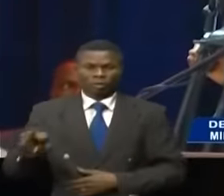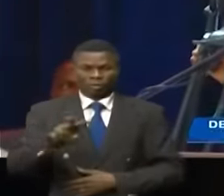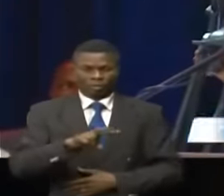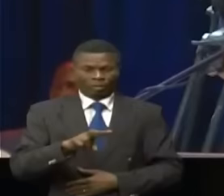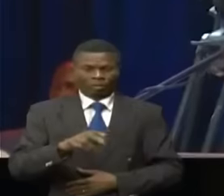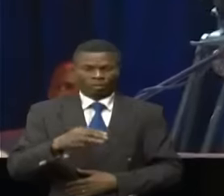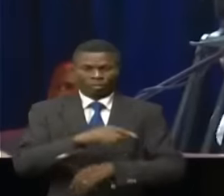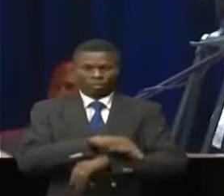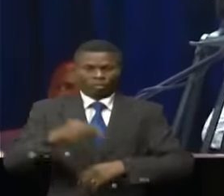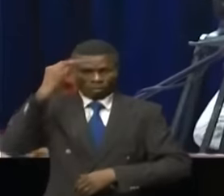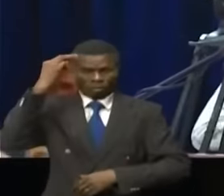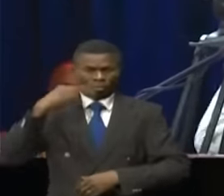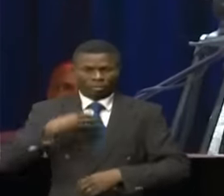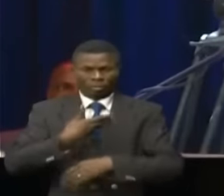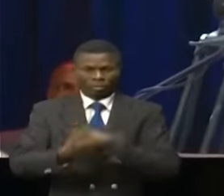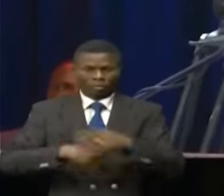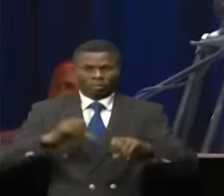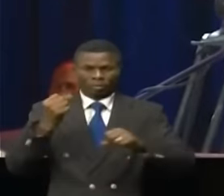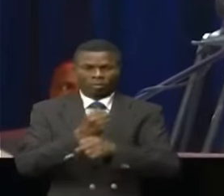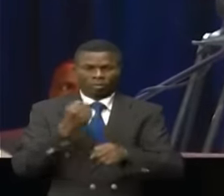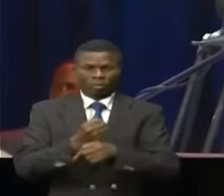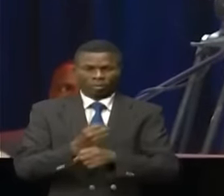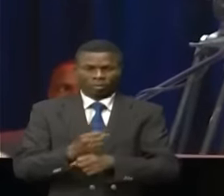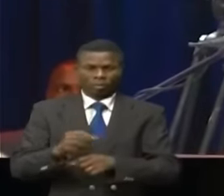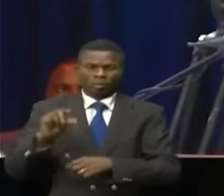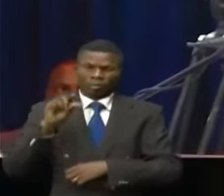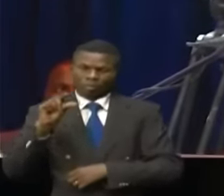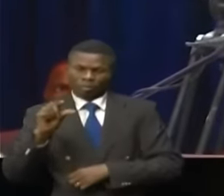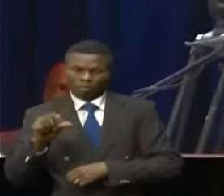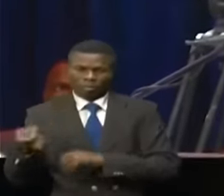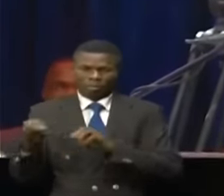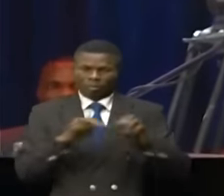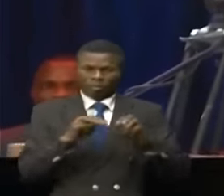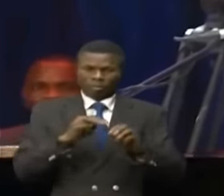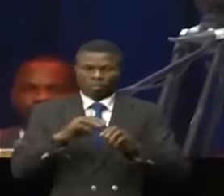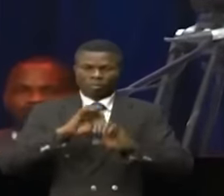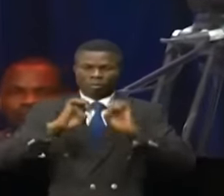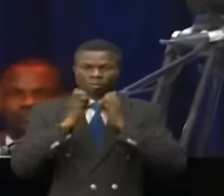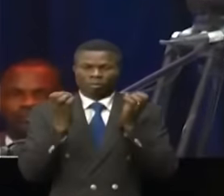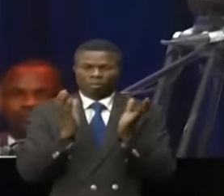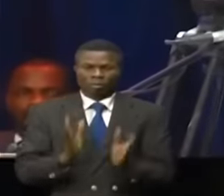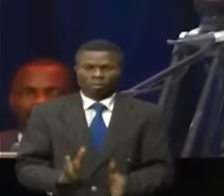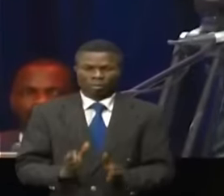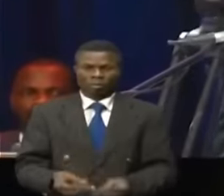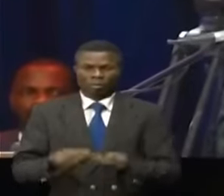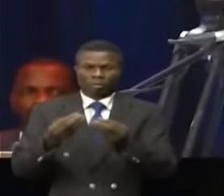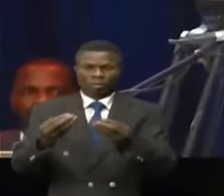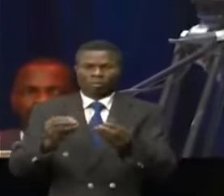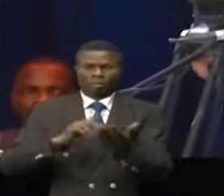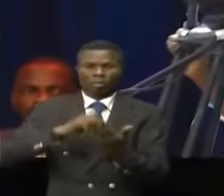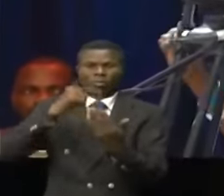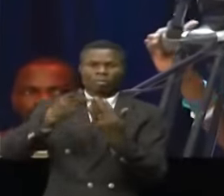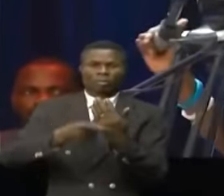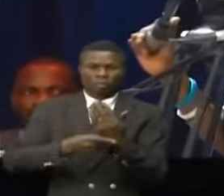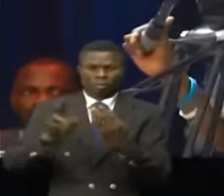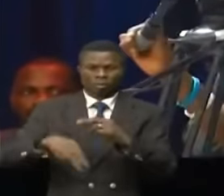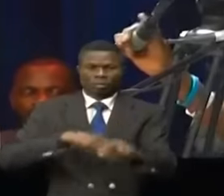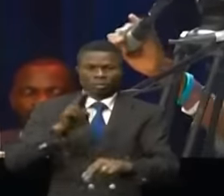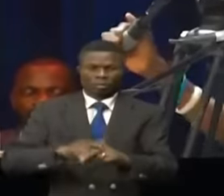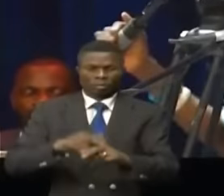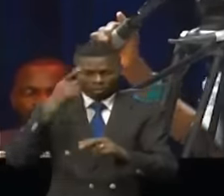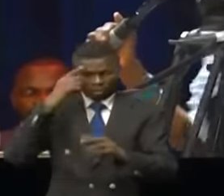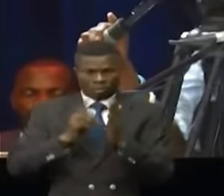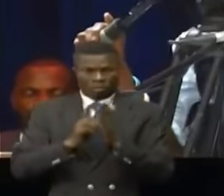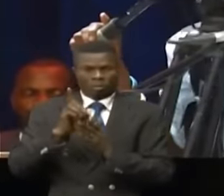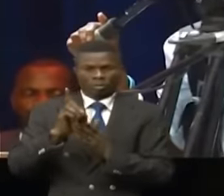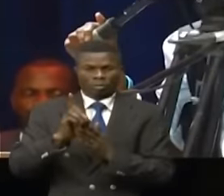le ministère de l'entrepreneuriat, petites et moyennes entreprises, a mis en place un programme national de